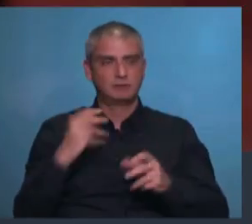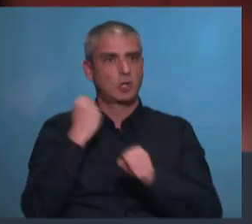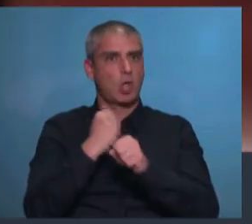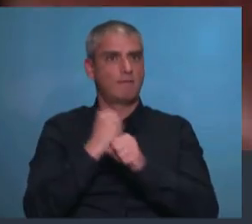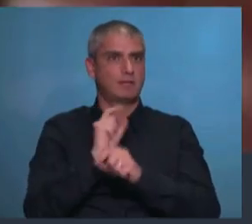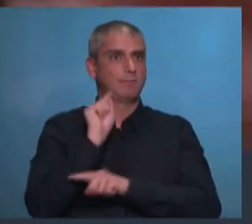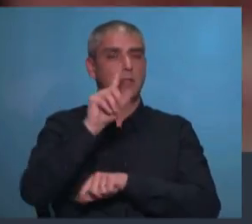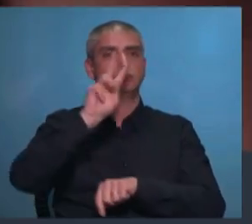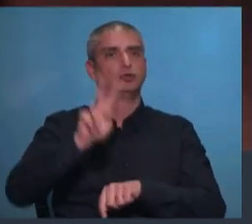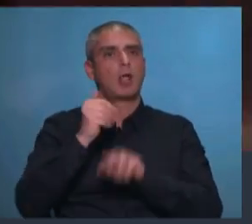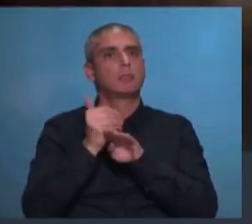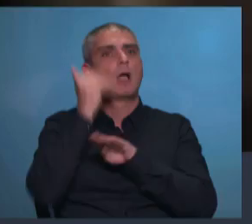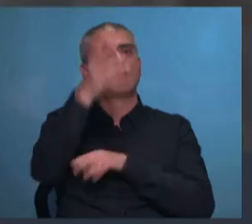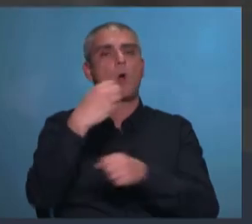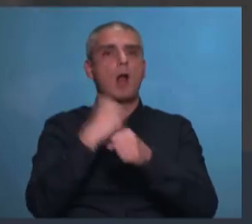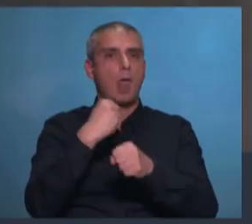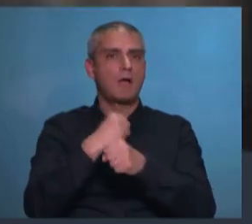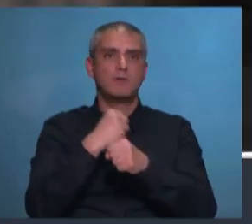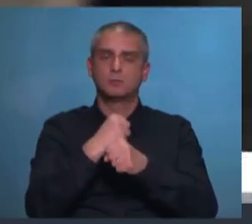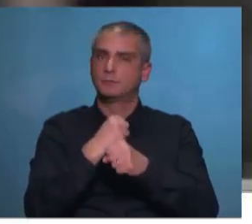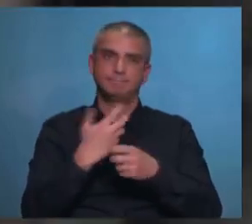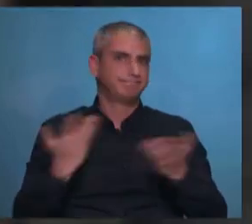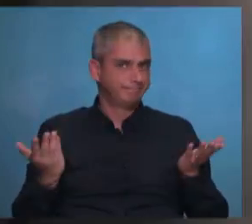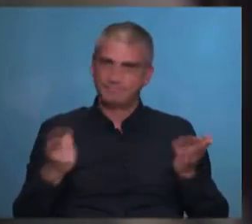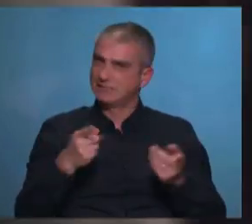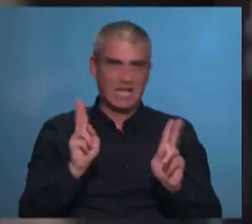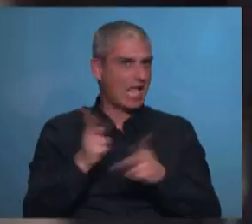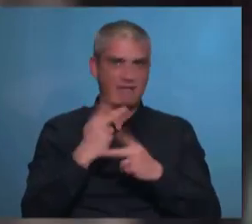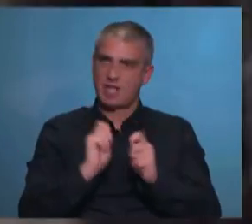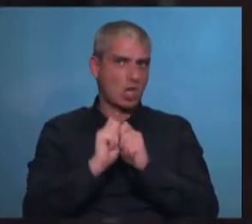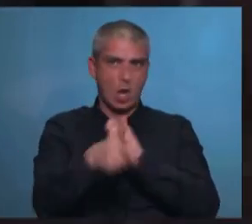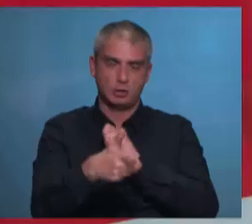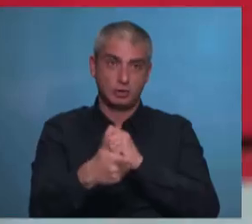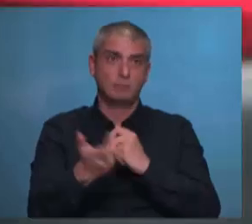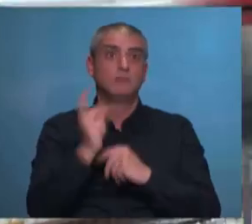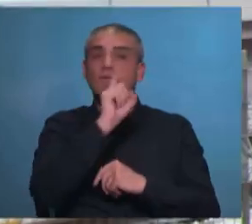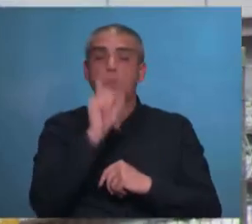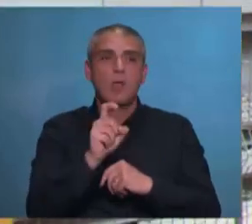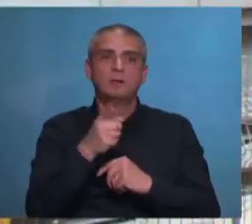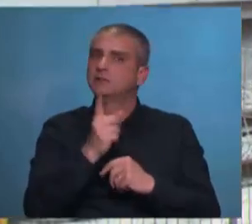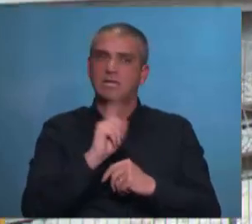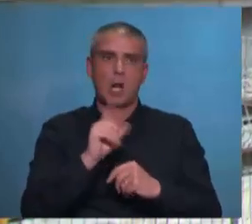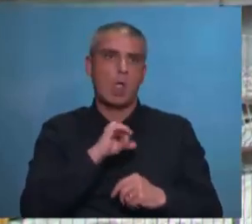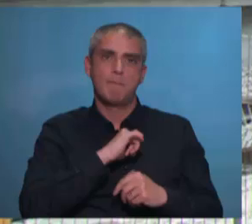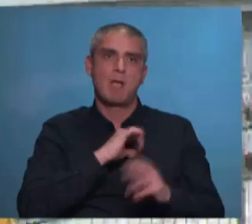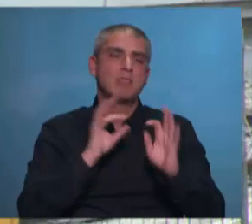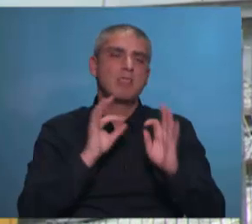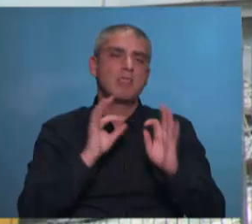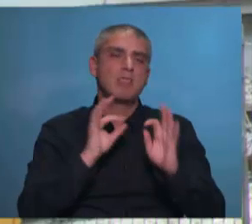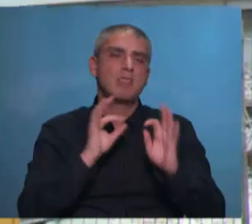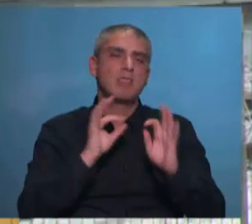שמגיעים שעתיים אחרי לעבודה? את זה איש לא ישלם, וכנראה שזה גם לא מעניין אף